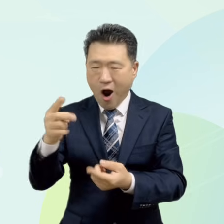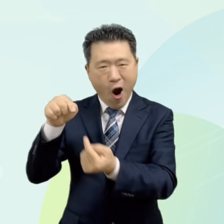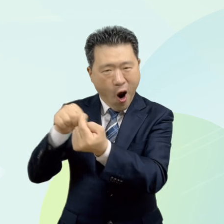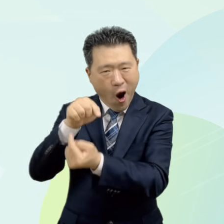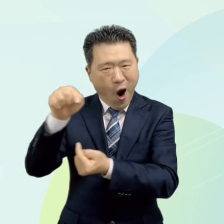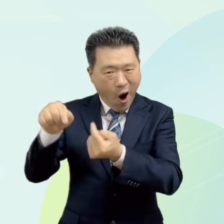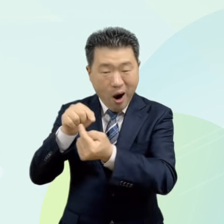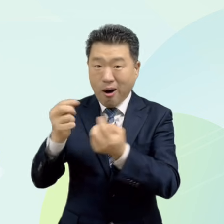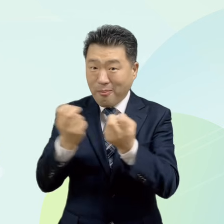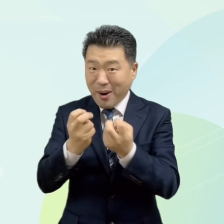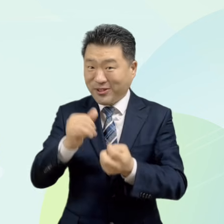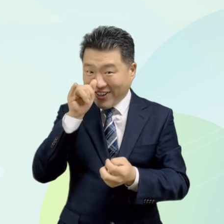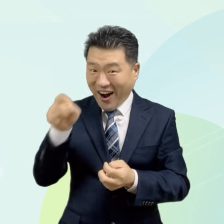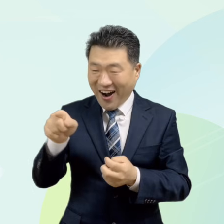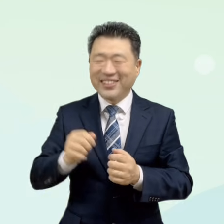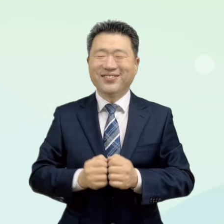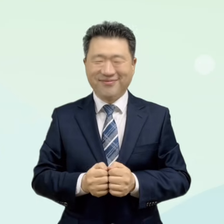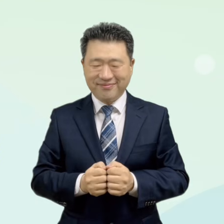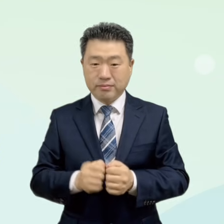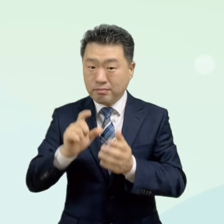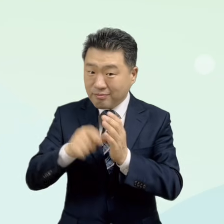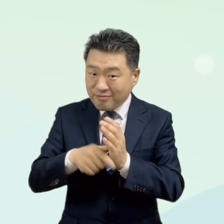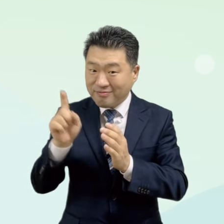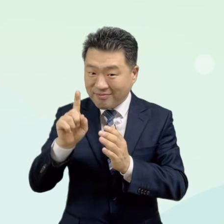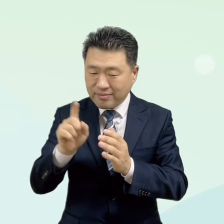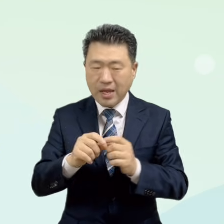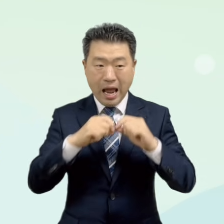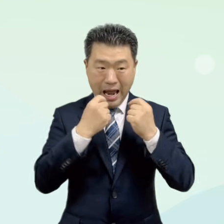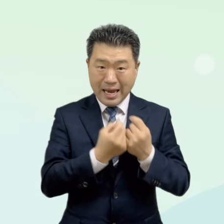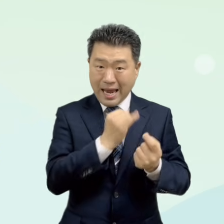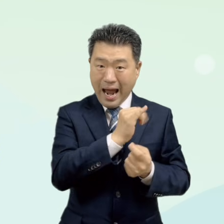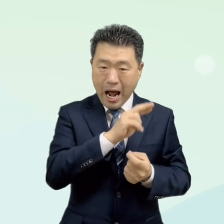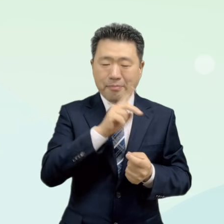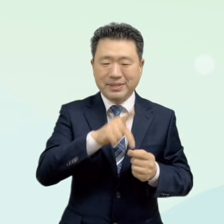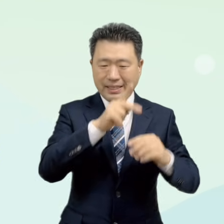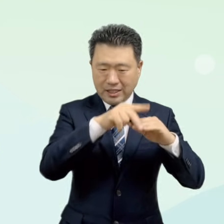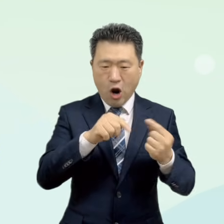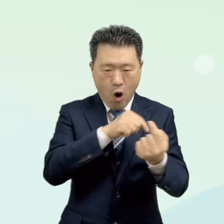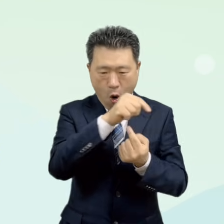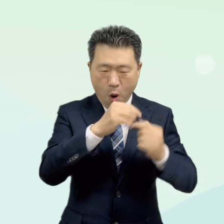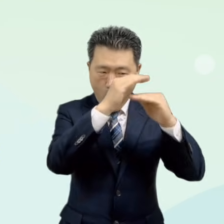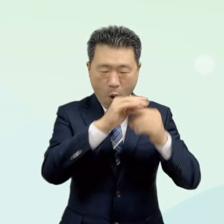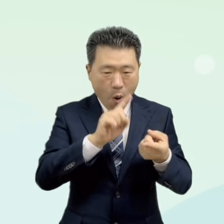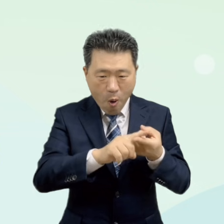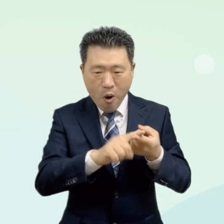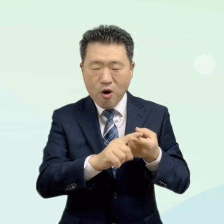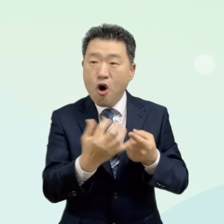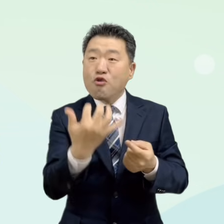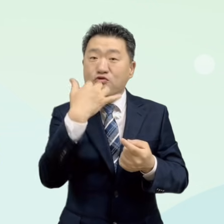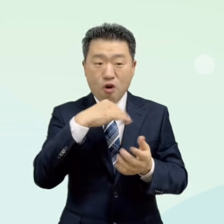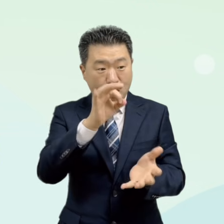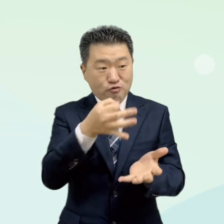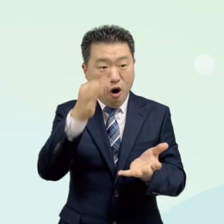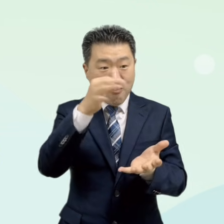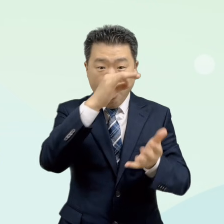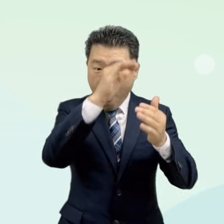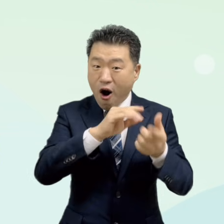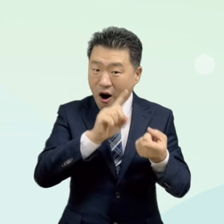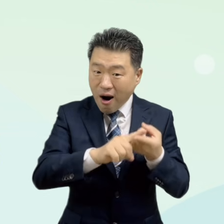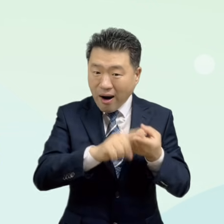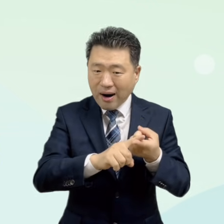자금을 운용하는 방법도 있습니다. 이때 개인 IRP 계좌에서 운용하는 상품에 대한 운용 수익에